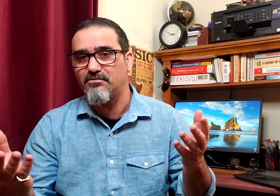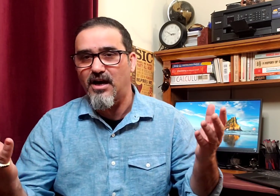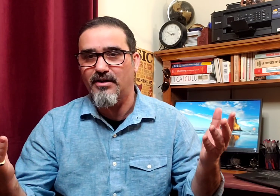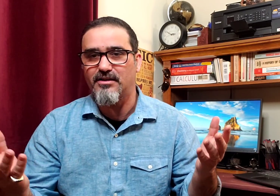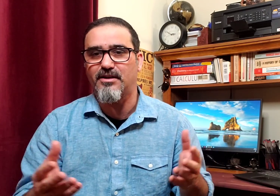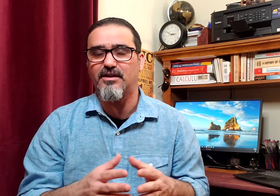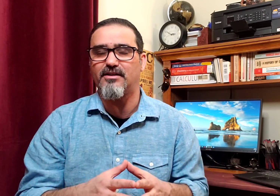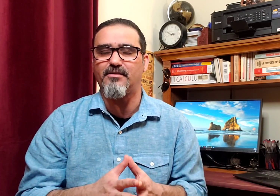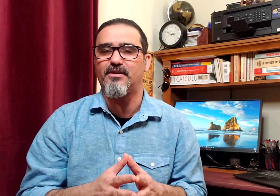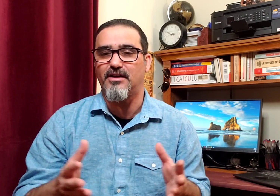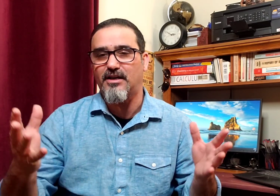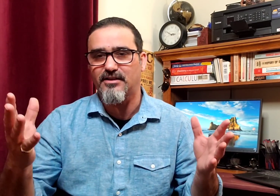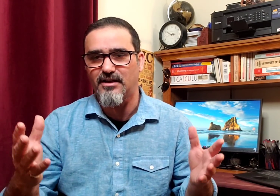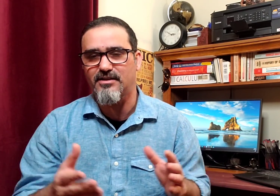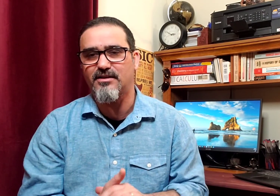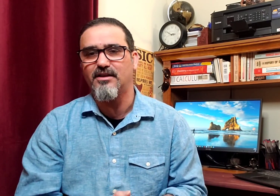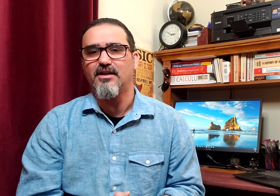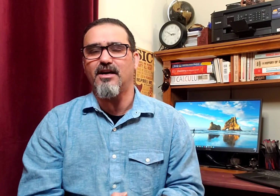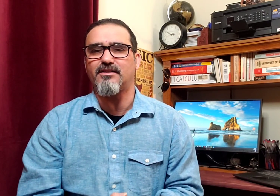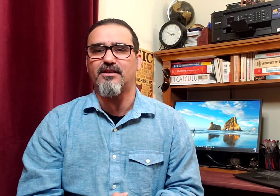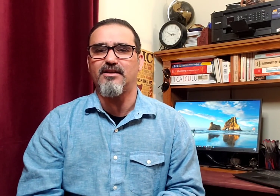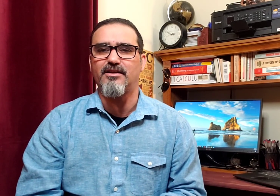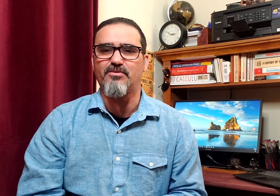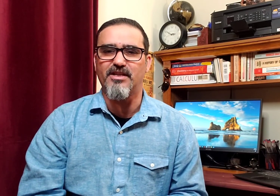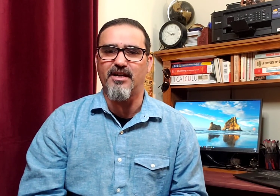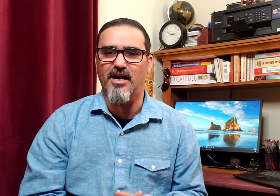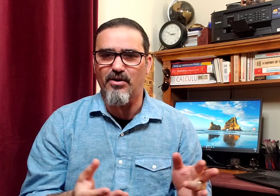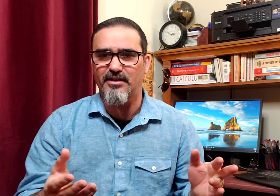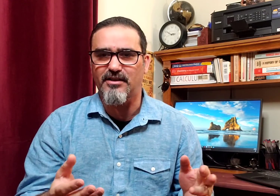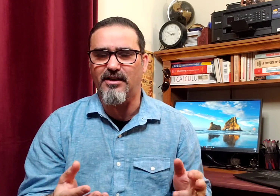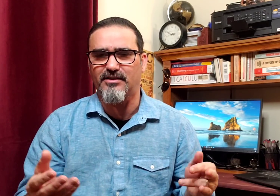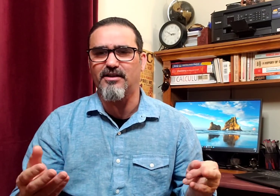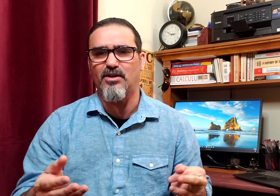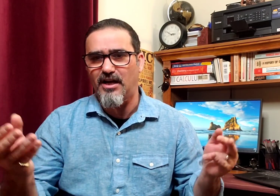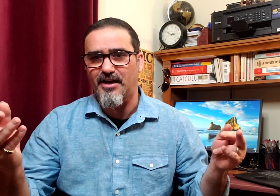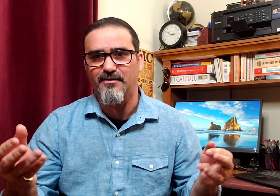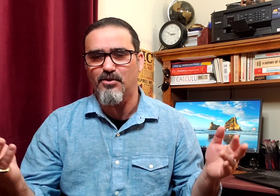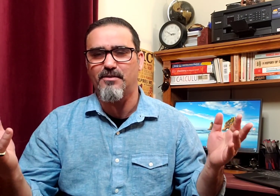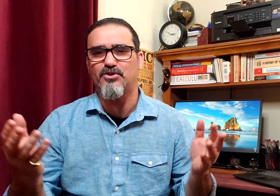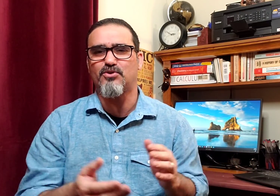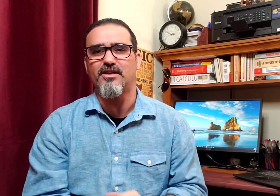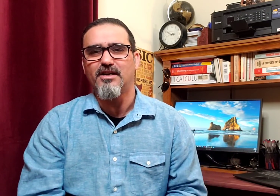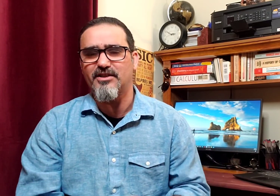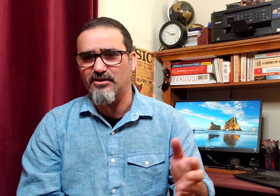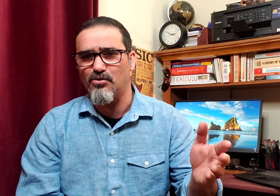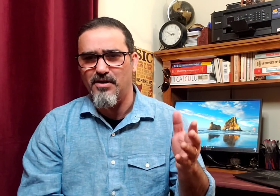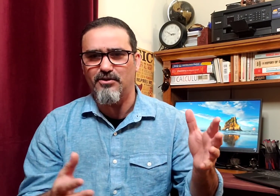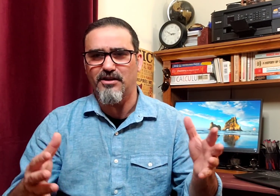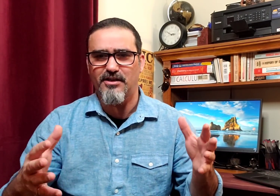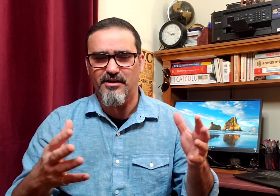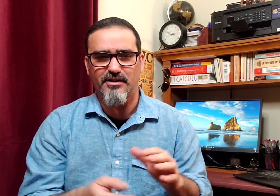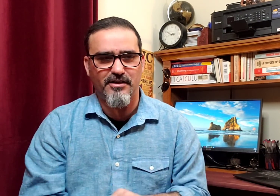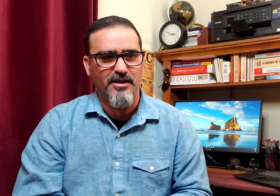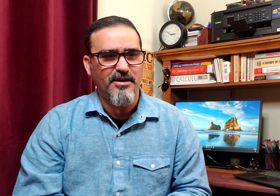العوارض، والعوارض يمكن الا كانت احسنت الجمع ديالها هي عوارض اعتقد، ولا اعراض، وحده من الجوج لي سندروم،